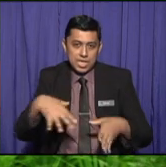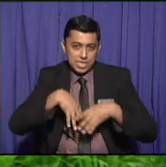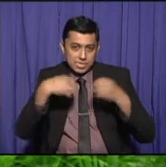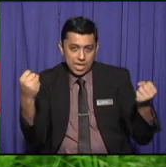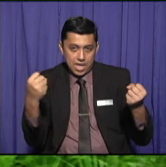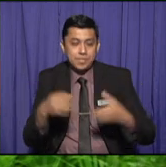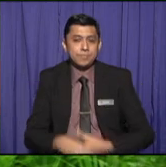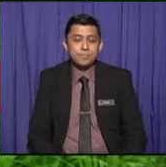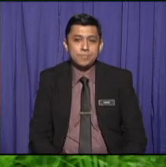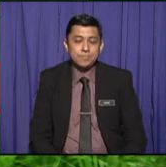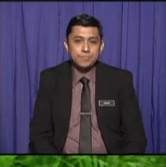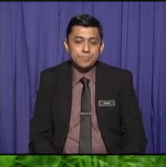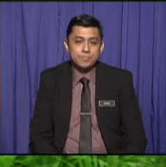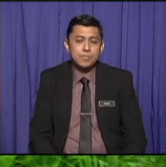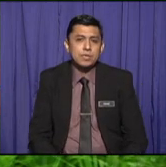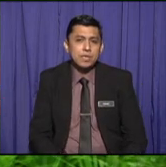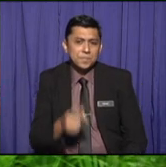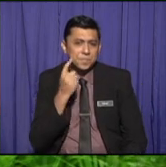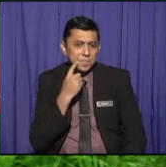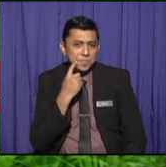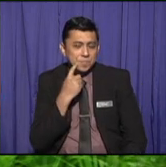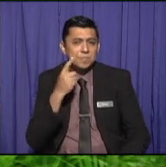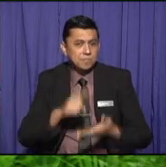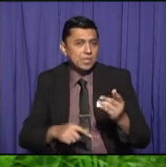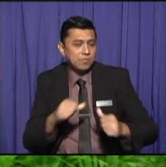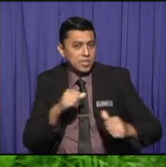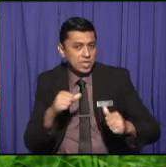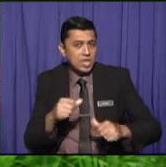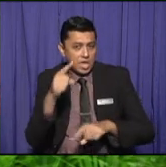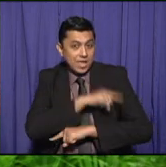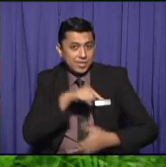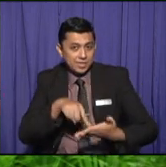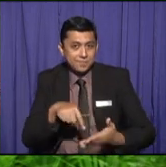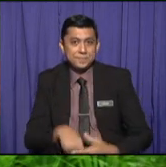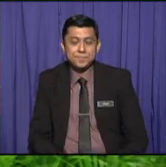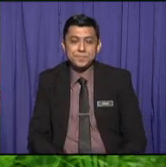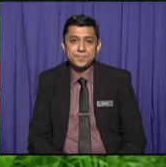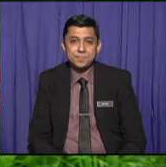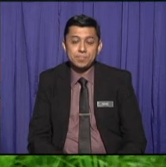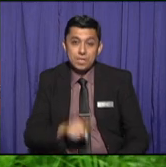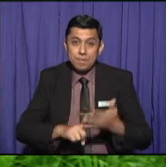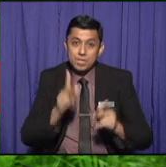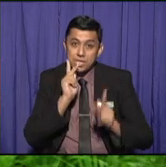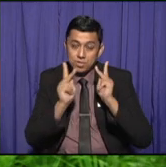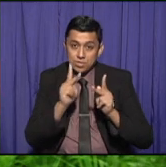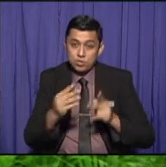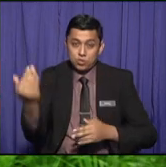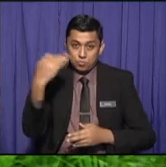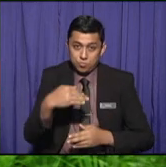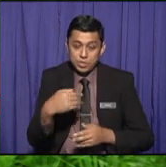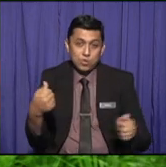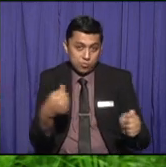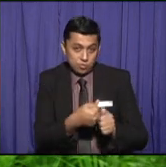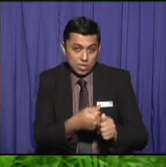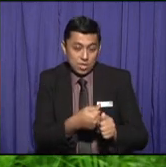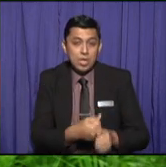hendaknya. Ha, apa aktiviti adik-adik pada hari ini? Apa kata? Jom teman Kak Yuli di